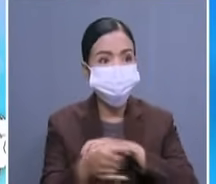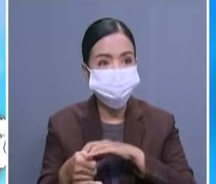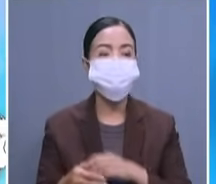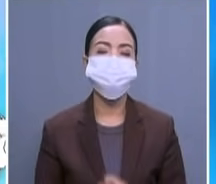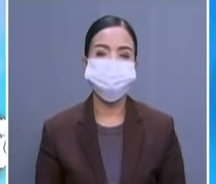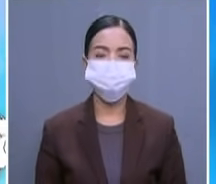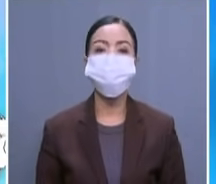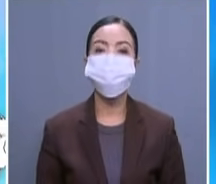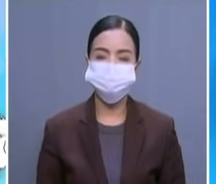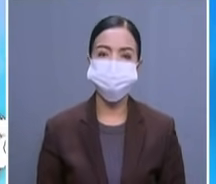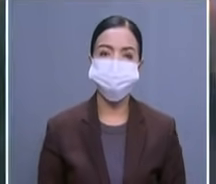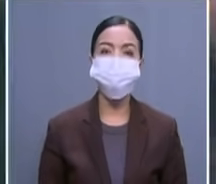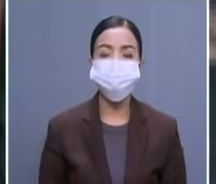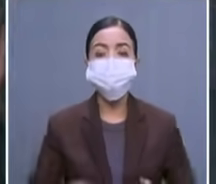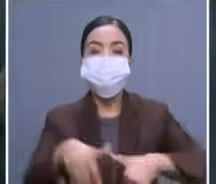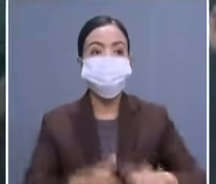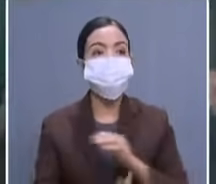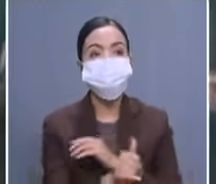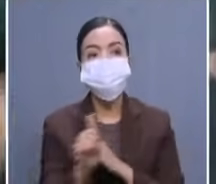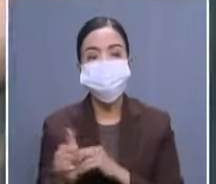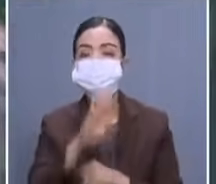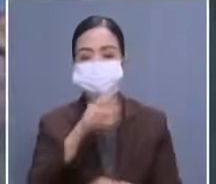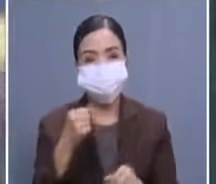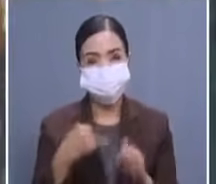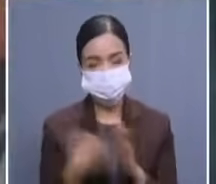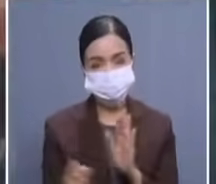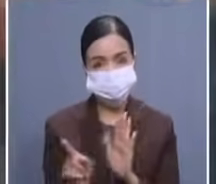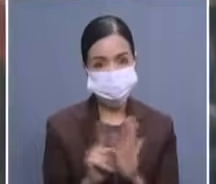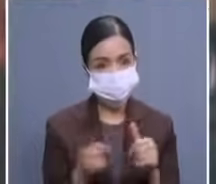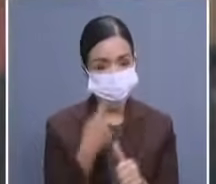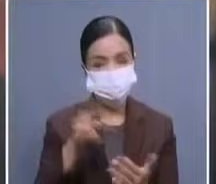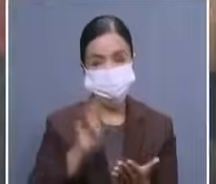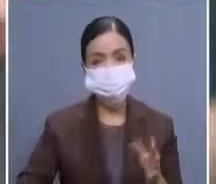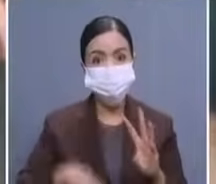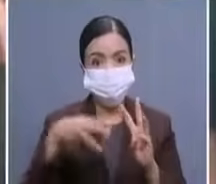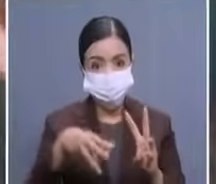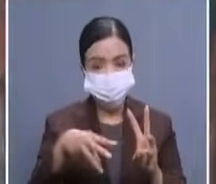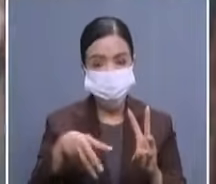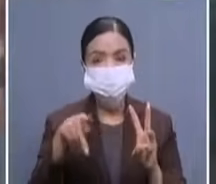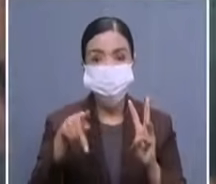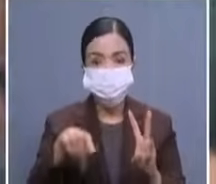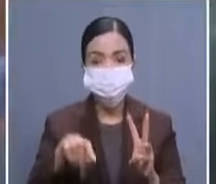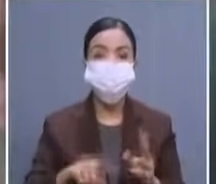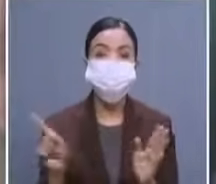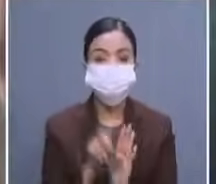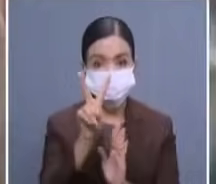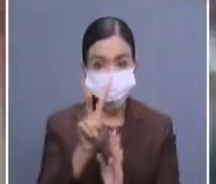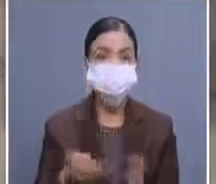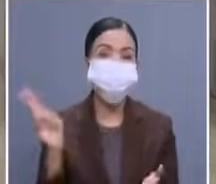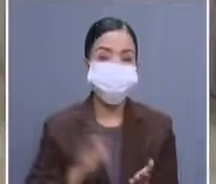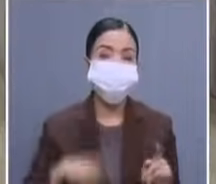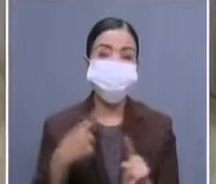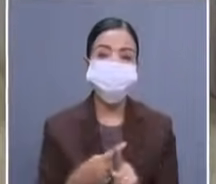หรือไปในสถานที่สาธารณะหรือในชุมชนหากผิดครั้งแรกโดนปรับ 6พันบาทผิดครั้งที่ 2โดนอีกนะคะ